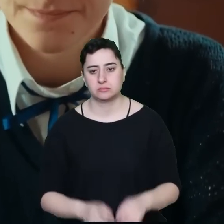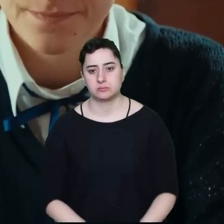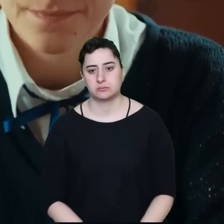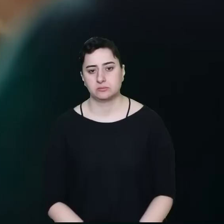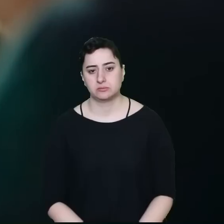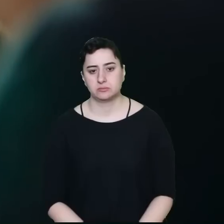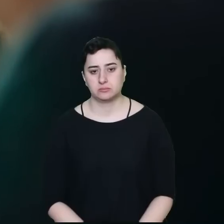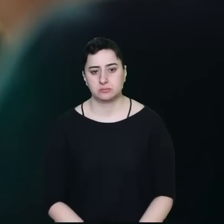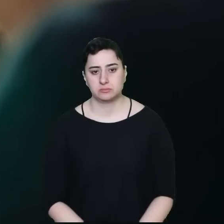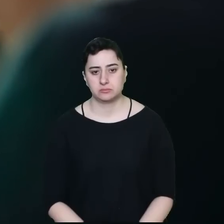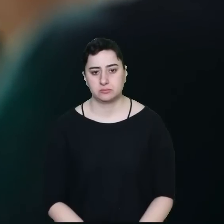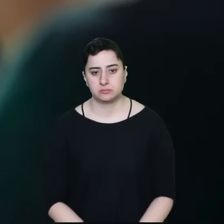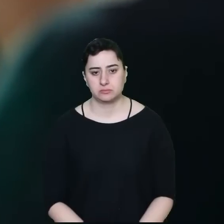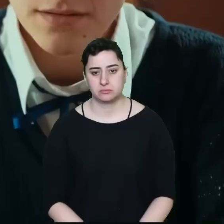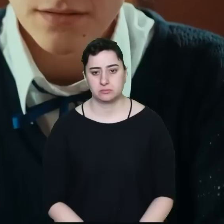Bakışlarını kaçırdı.